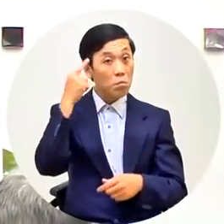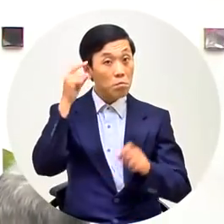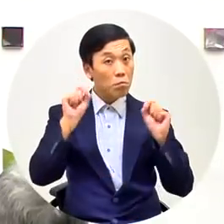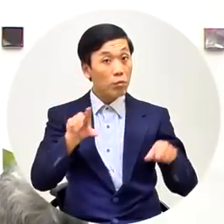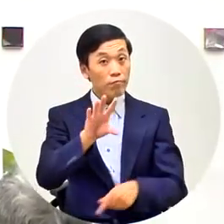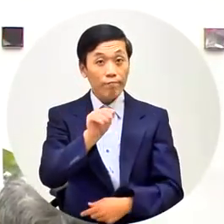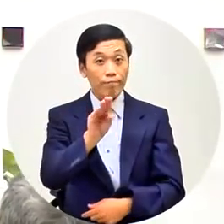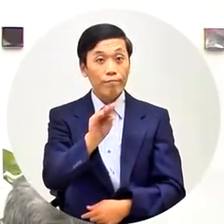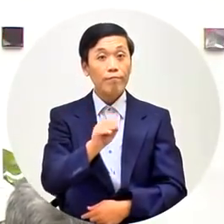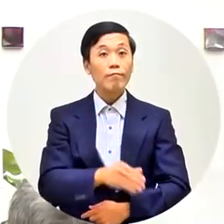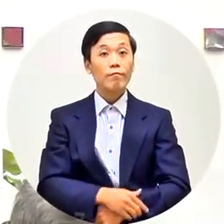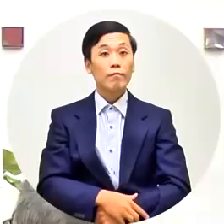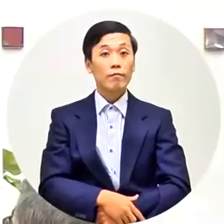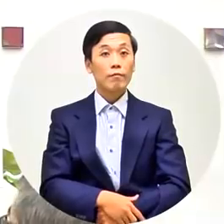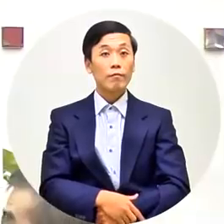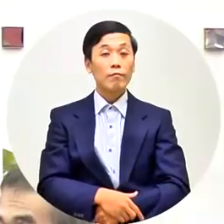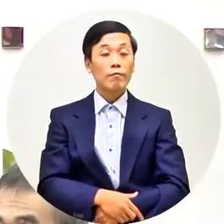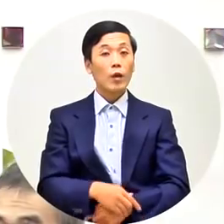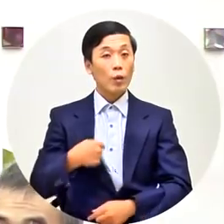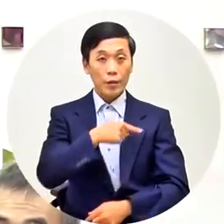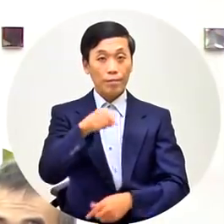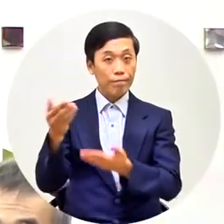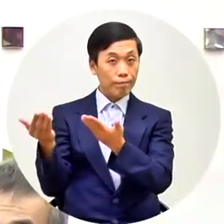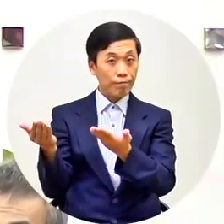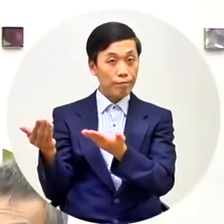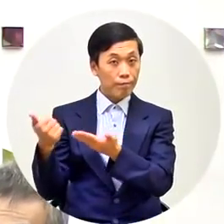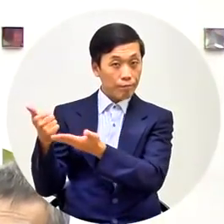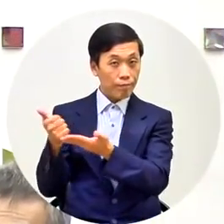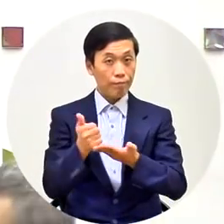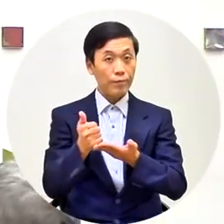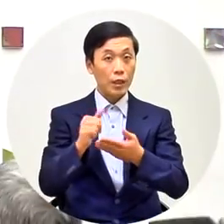那我们请黄柏麟议员来当我们的主持人。